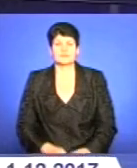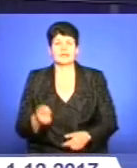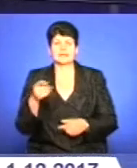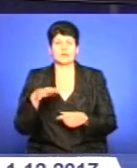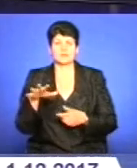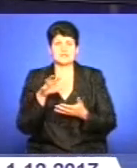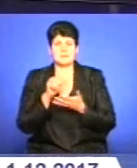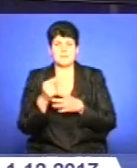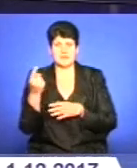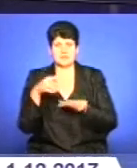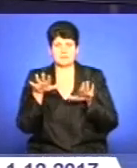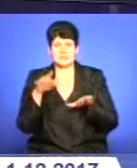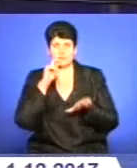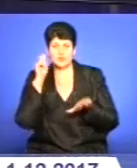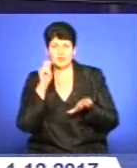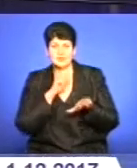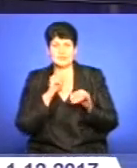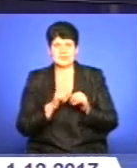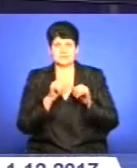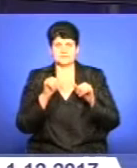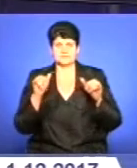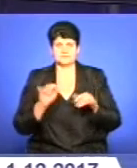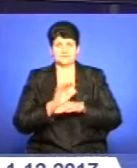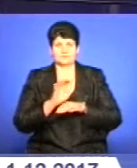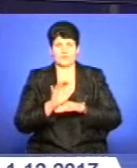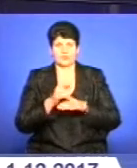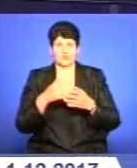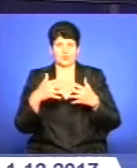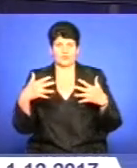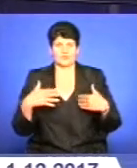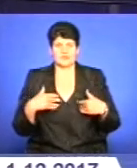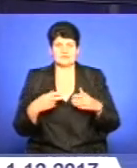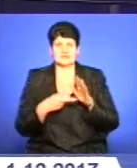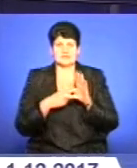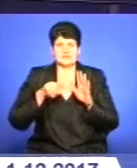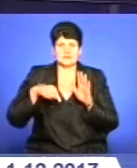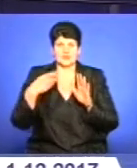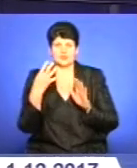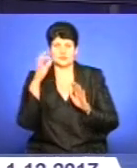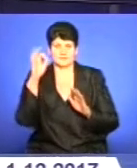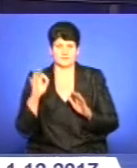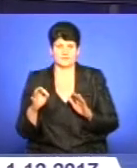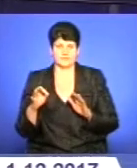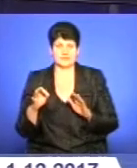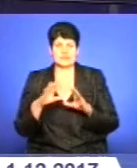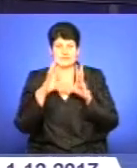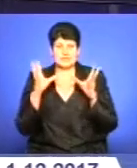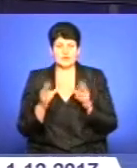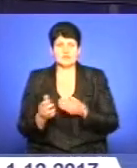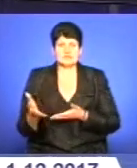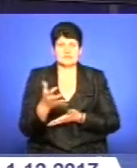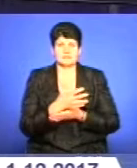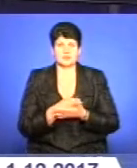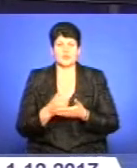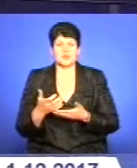Тернопільщина займає перше місце в Україні за приростом продукції. Наш показник – 7,4%. Загалом збір урожаю в